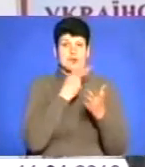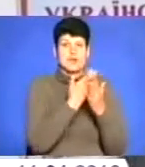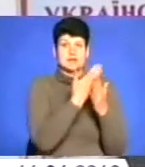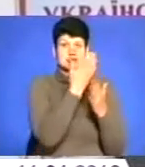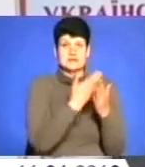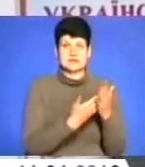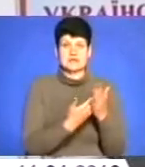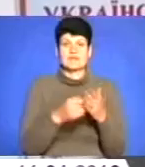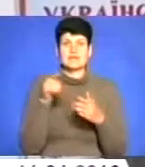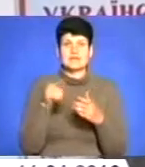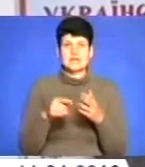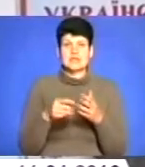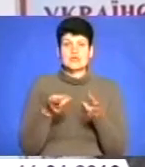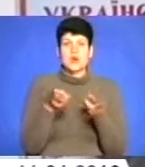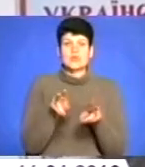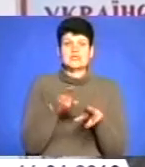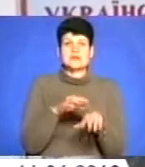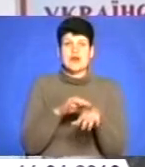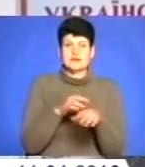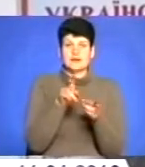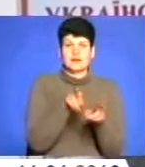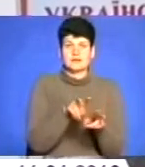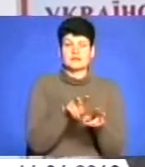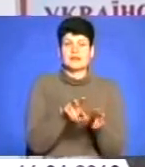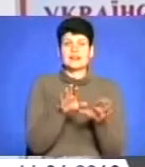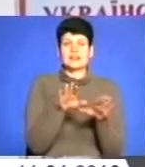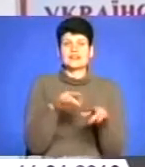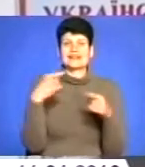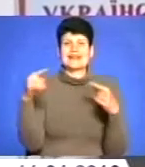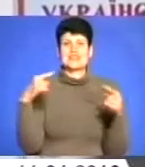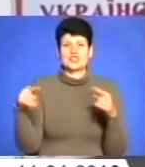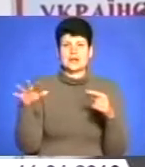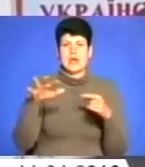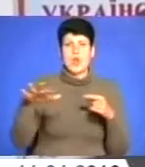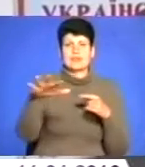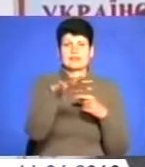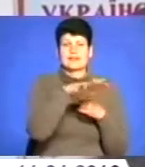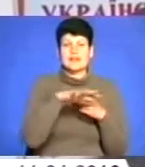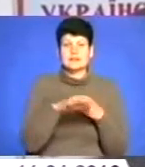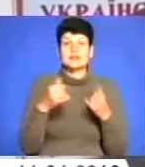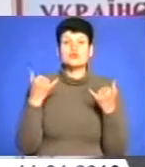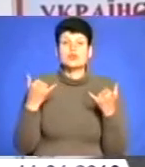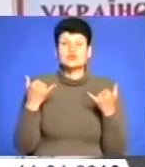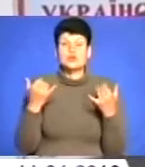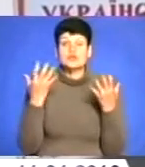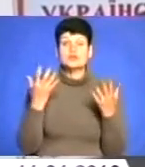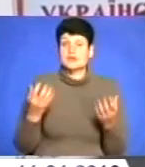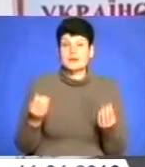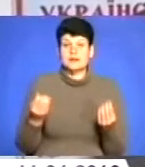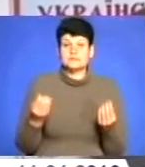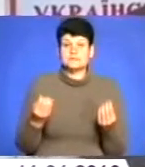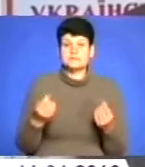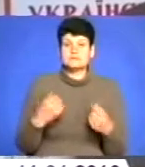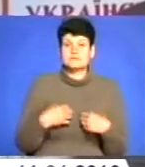їх тлінні останки лежать на інших континентах. І тому до сьогоднішнього дня іноді